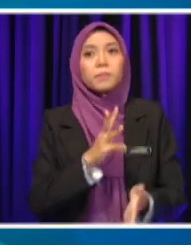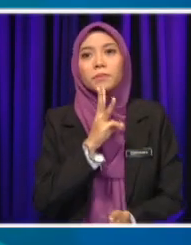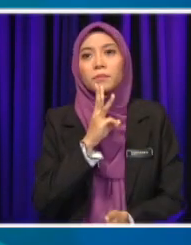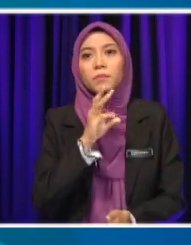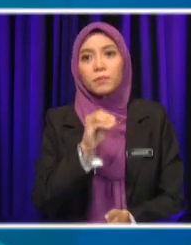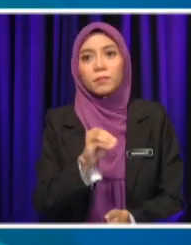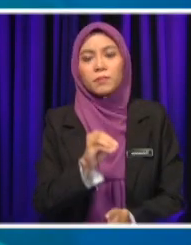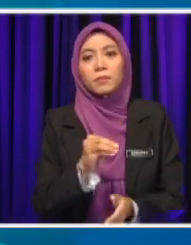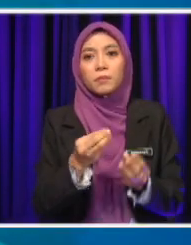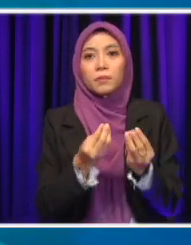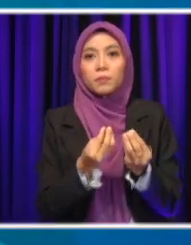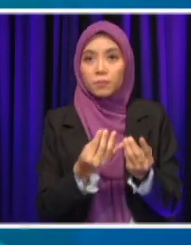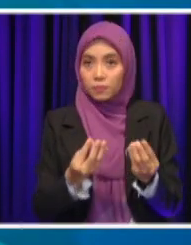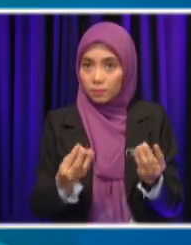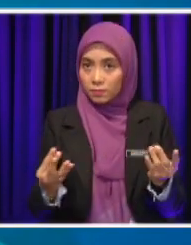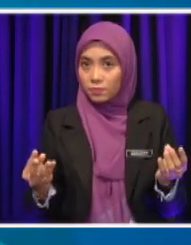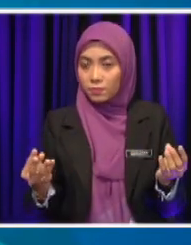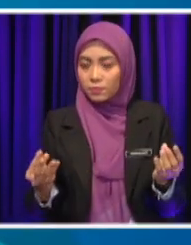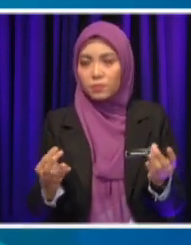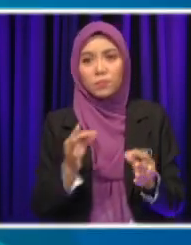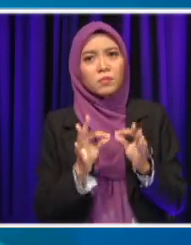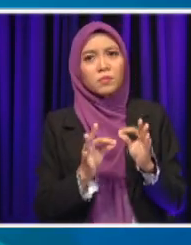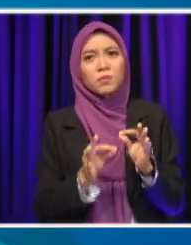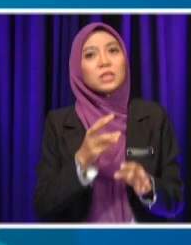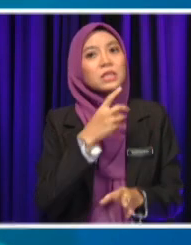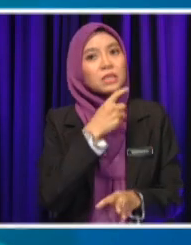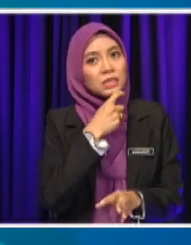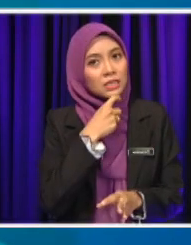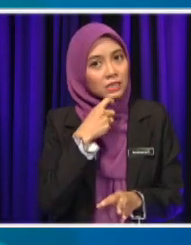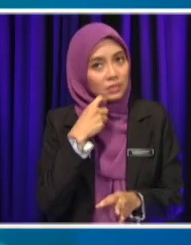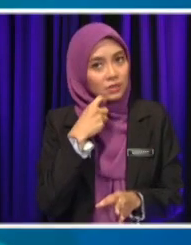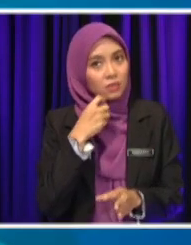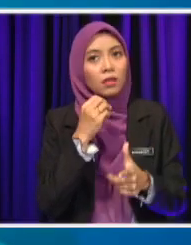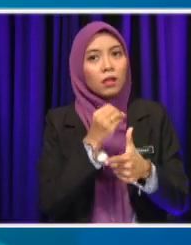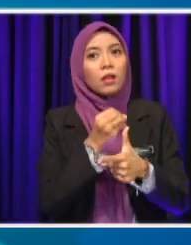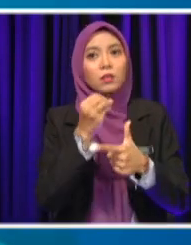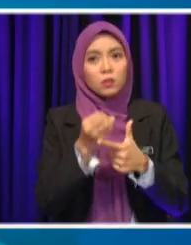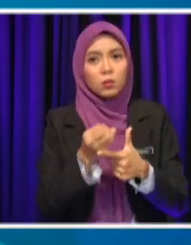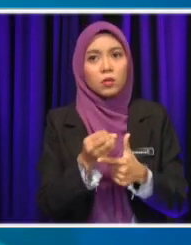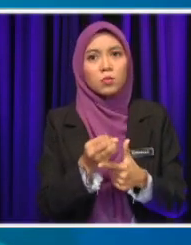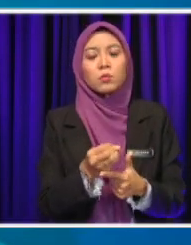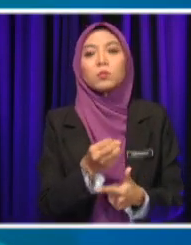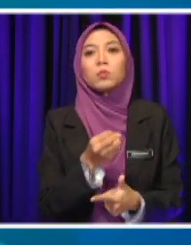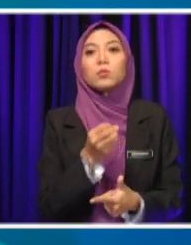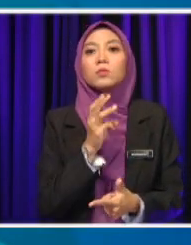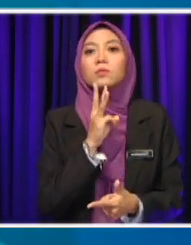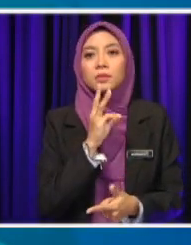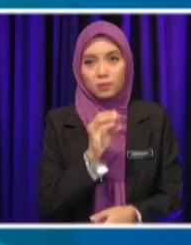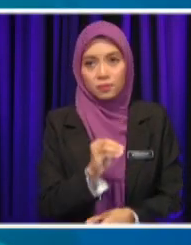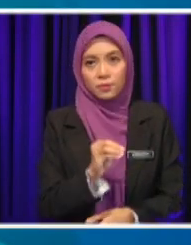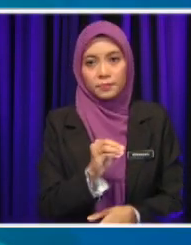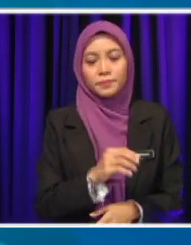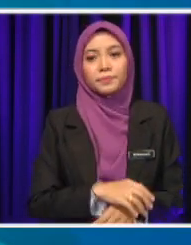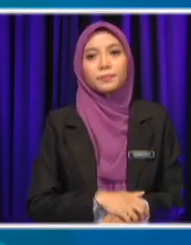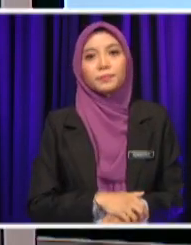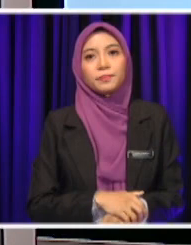Contohnya 400 ke atas kering. Okey, 400 ke bawah lembap. Okey, 500 ke atas kering. Nilai